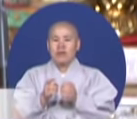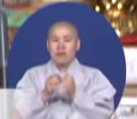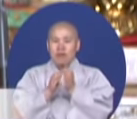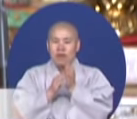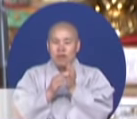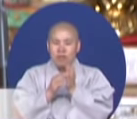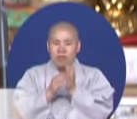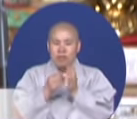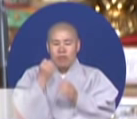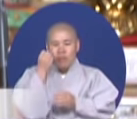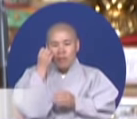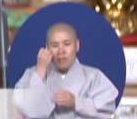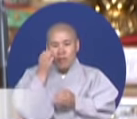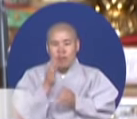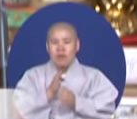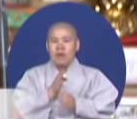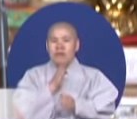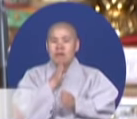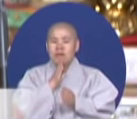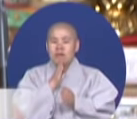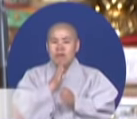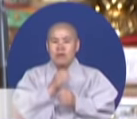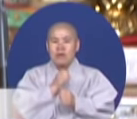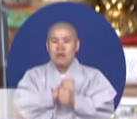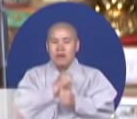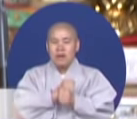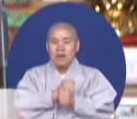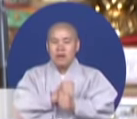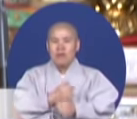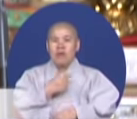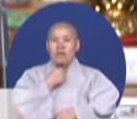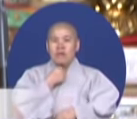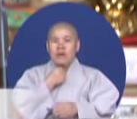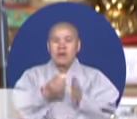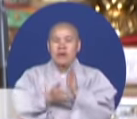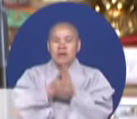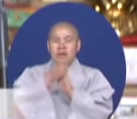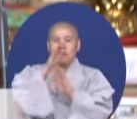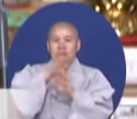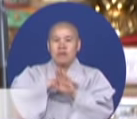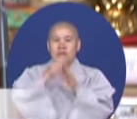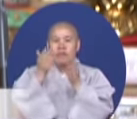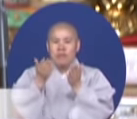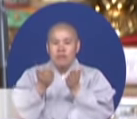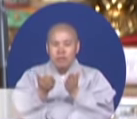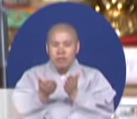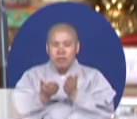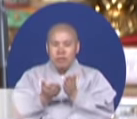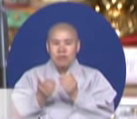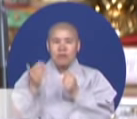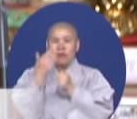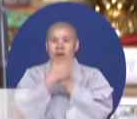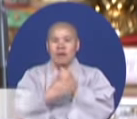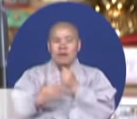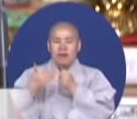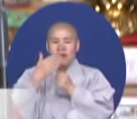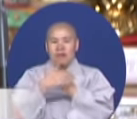묘진은을 지송하오니 원사자비 밀가옷 원컨대 차비를 내리셔서 가호를